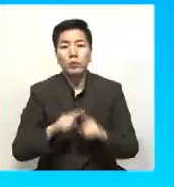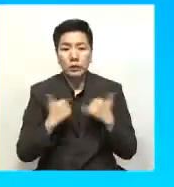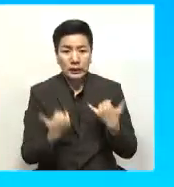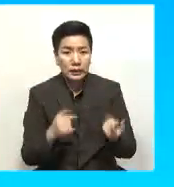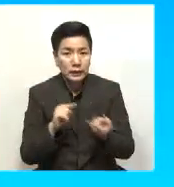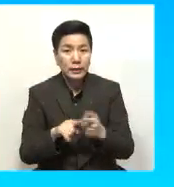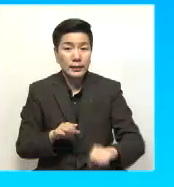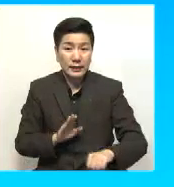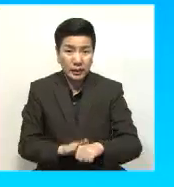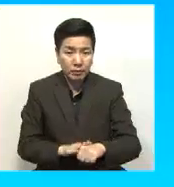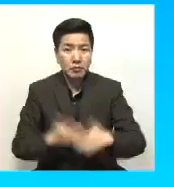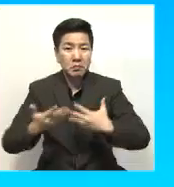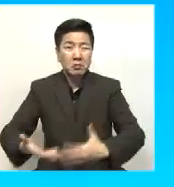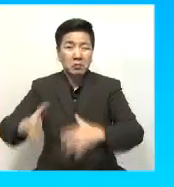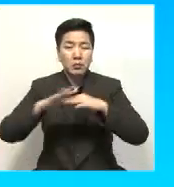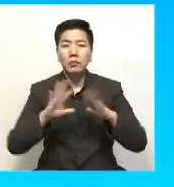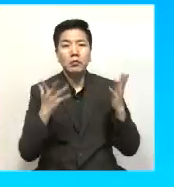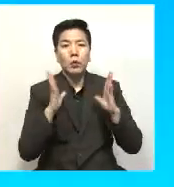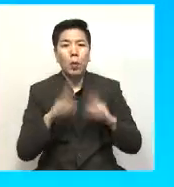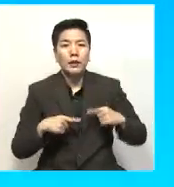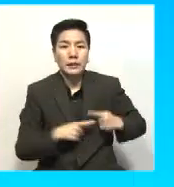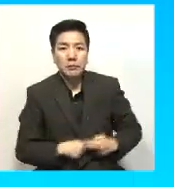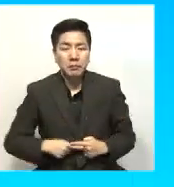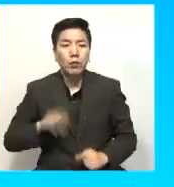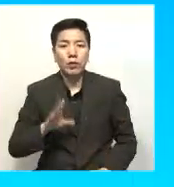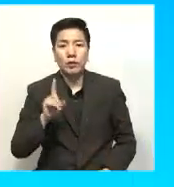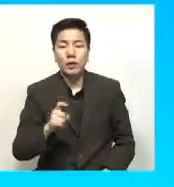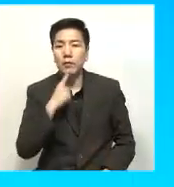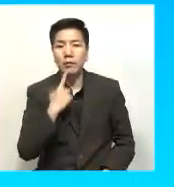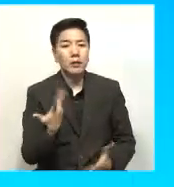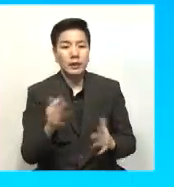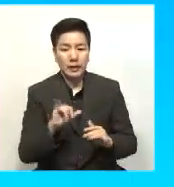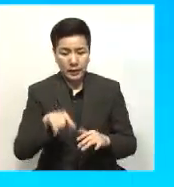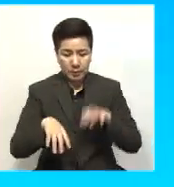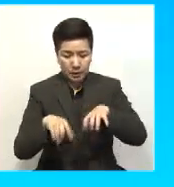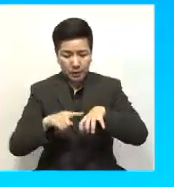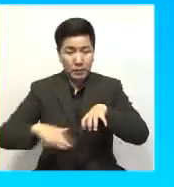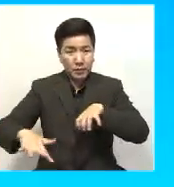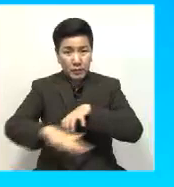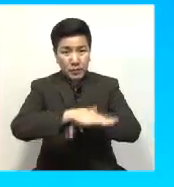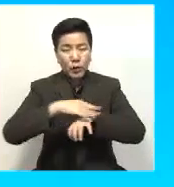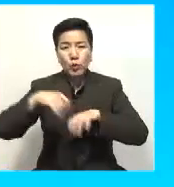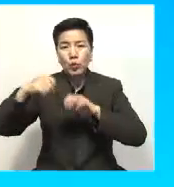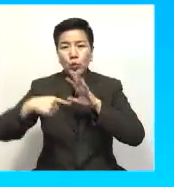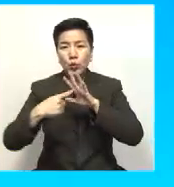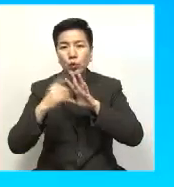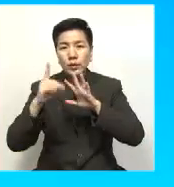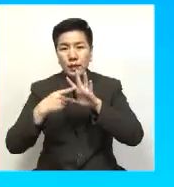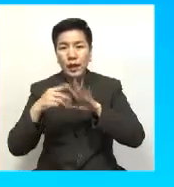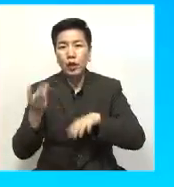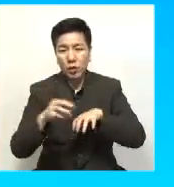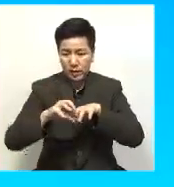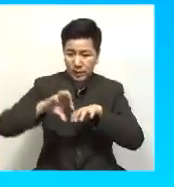ามเนี่ยไม่มีประกาศเตือนสึนามิหรือว่ารายงานผู้เสียชีวิตบาดเจ็บโดยซุมบาอยู่ในหมู่เกาะซุนดาน้อยห่างจากเกาะสุลาเ